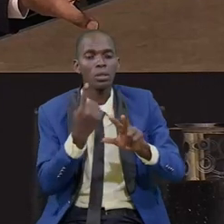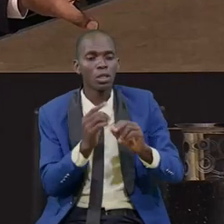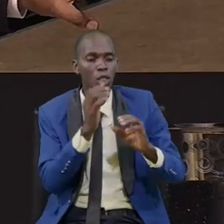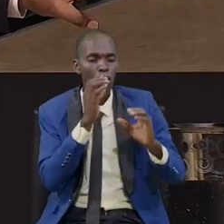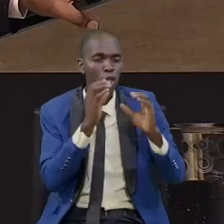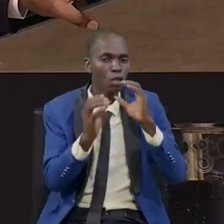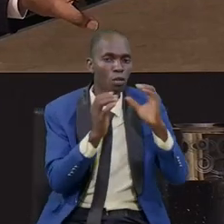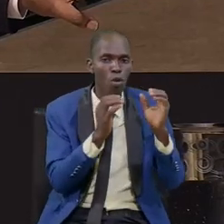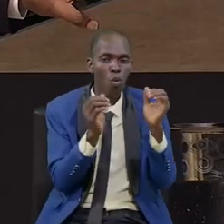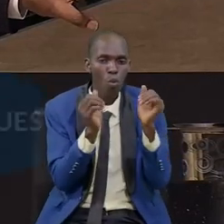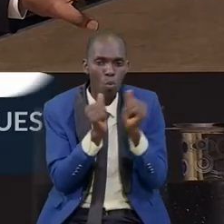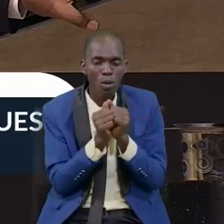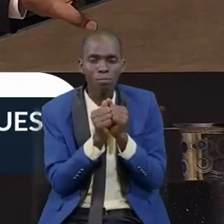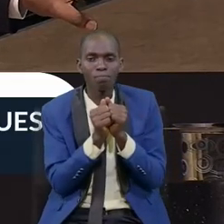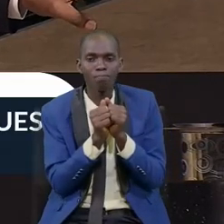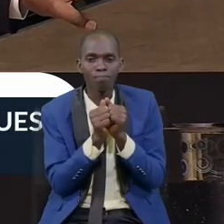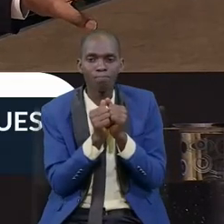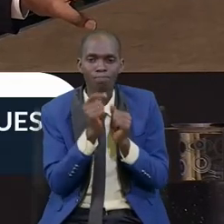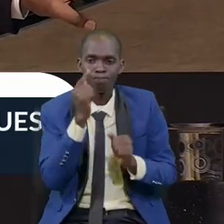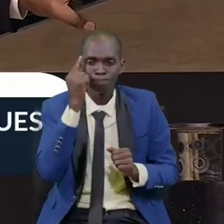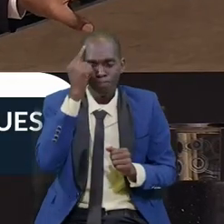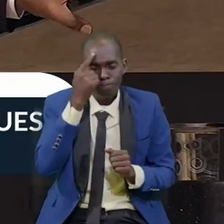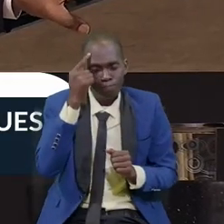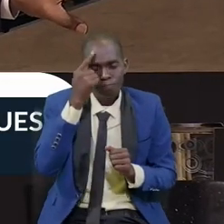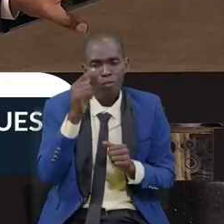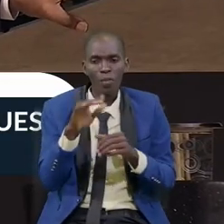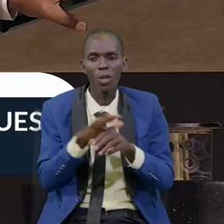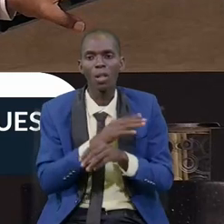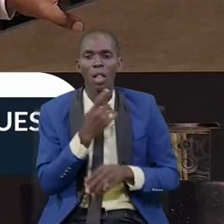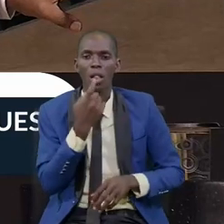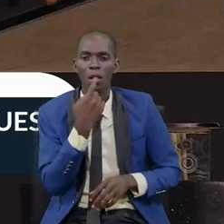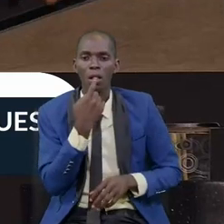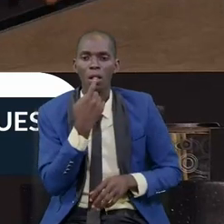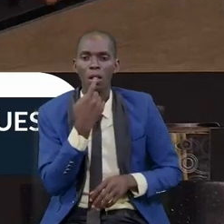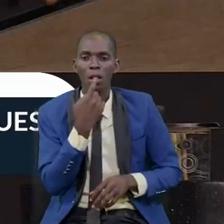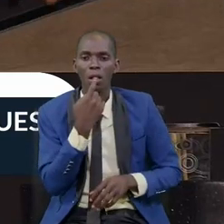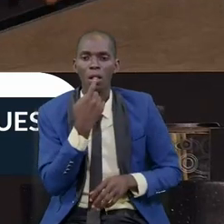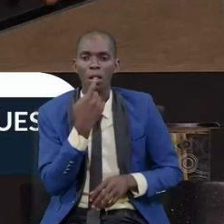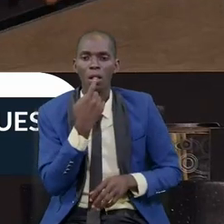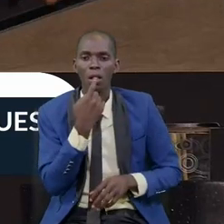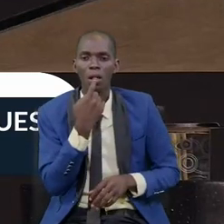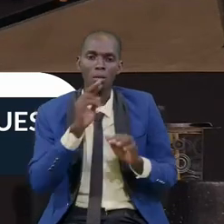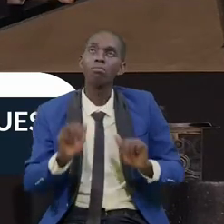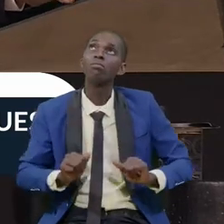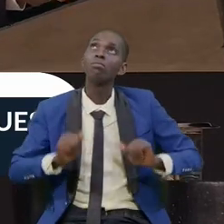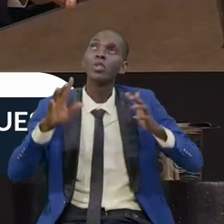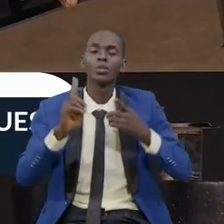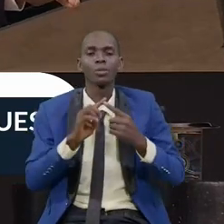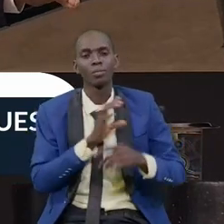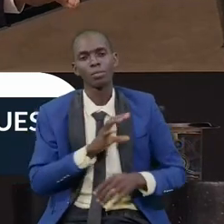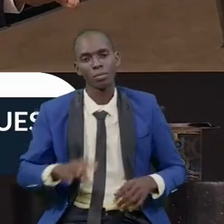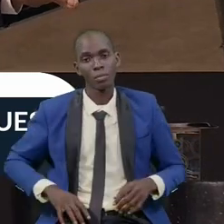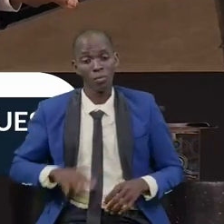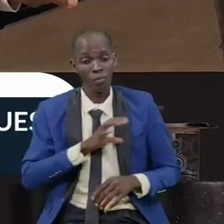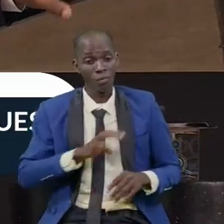langues conscientes. Cela veut dire que vous êtes consacré à Christ. Christ